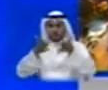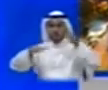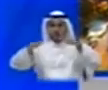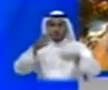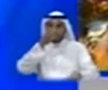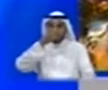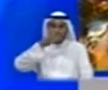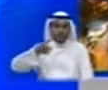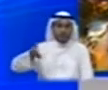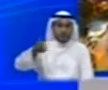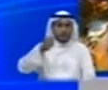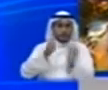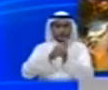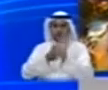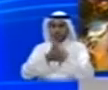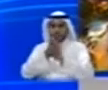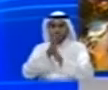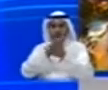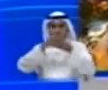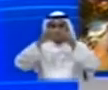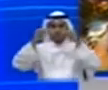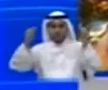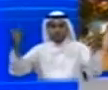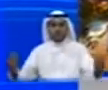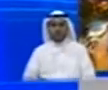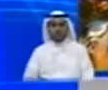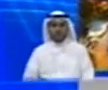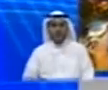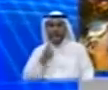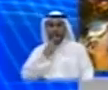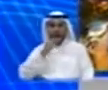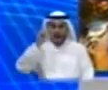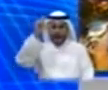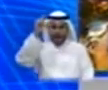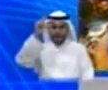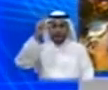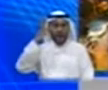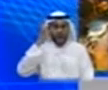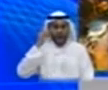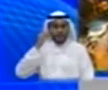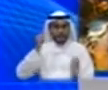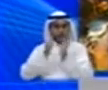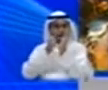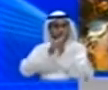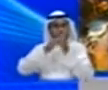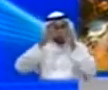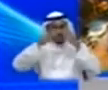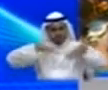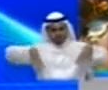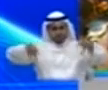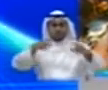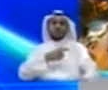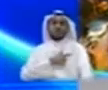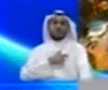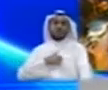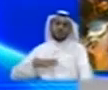وتدمرت جميع البيوت ملوتهم، فطبعا قررنا إحنا نبني قرية كاملة وسميناها